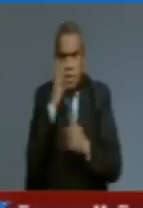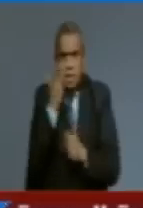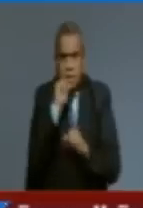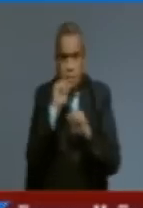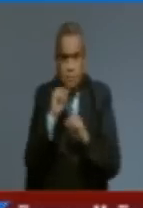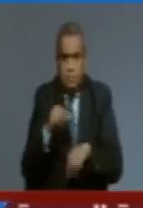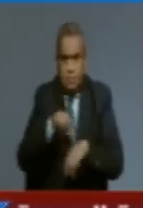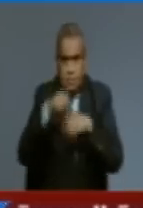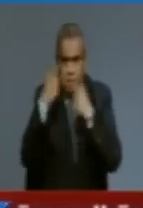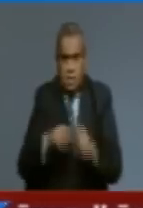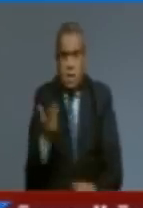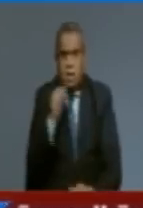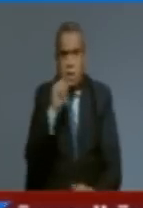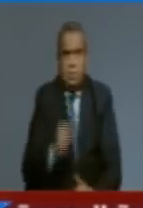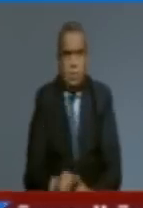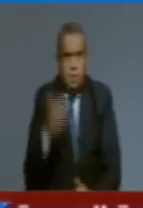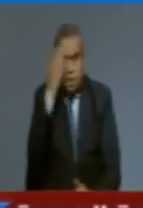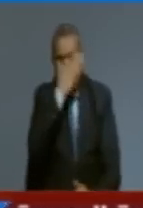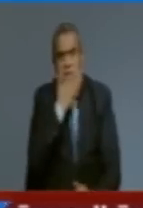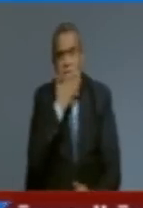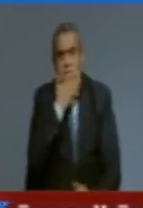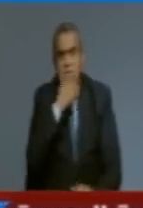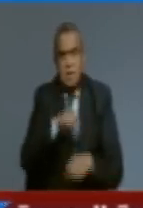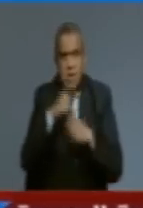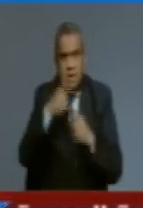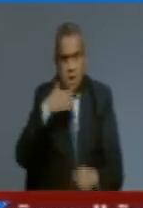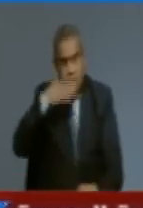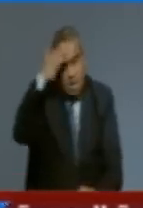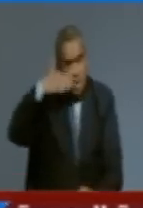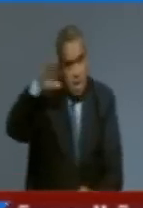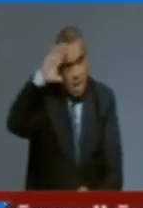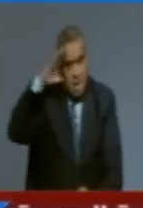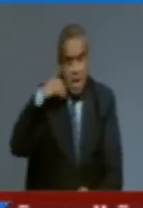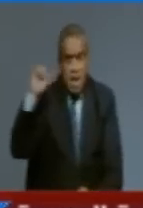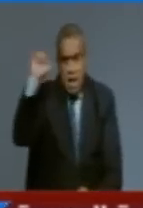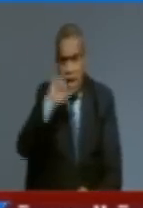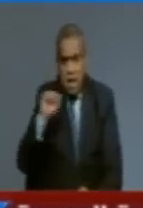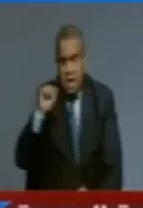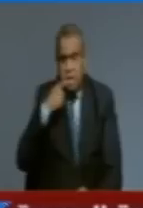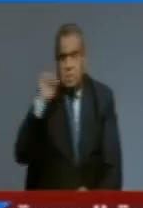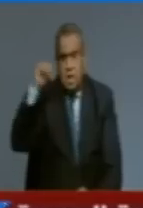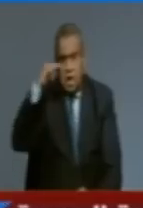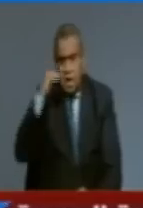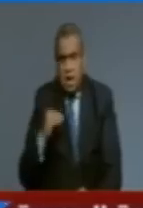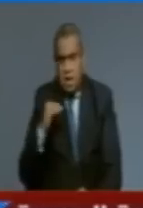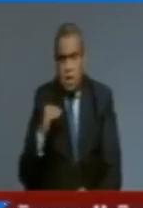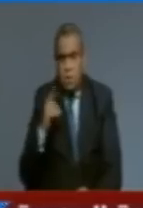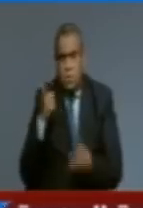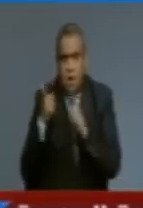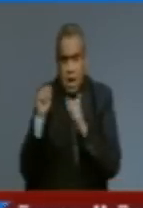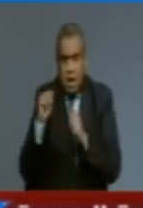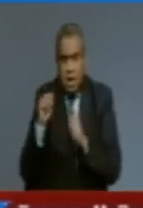القارة الأفريقية، في آسيا، في جنوب أمريكا التي تعاني من